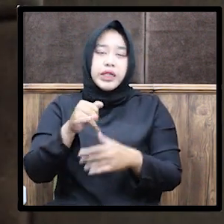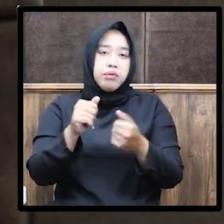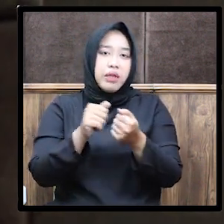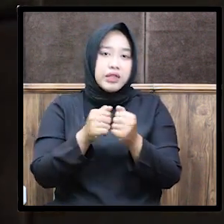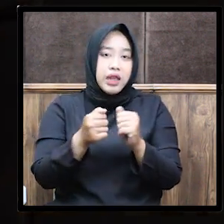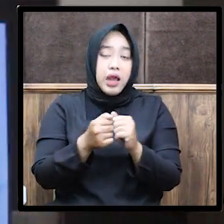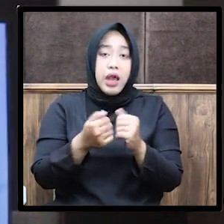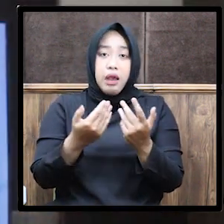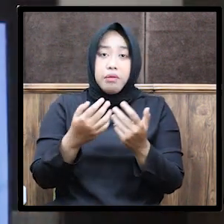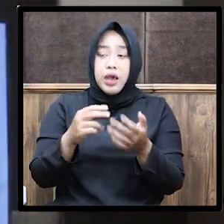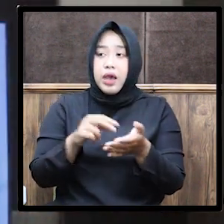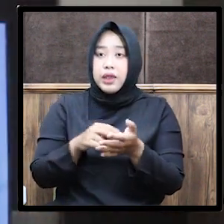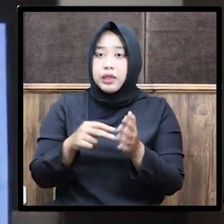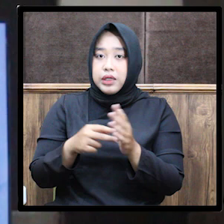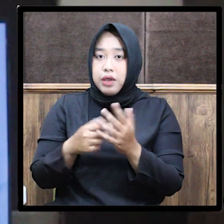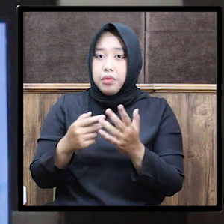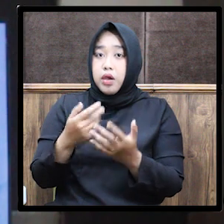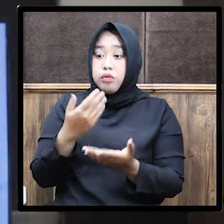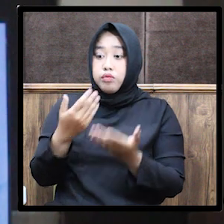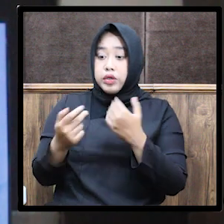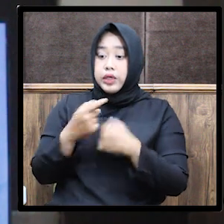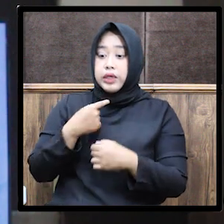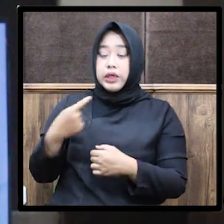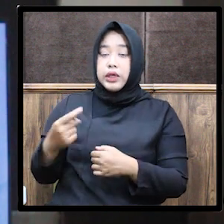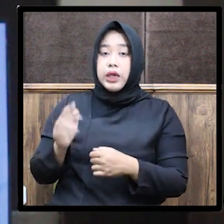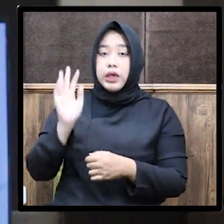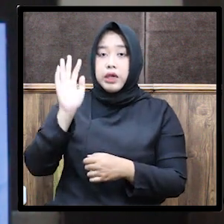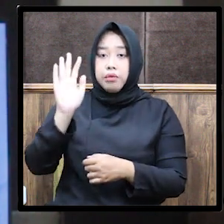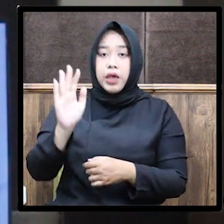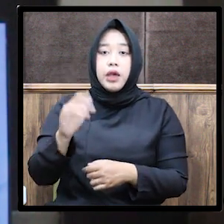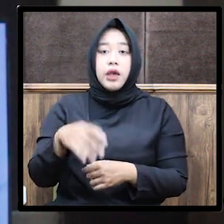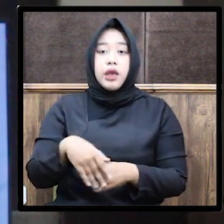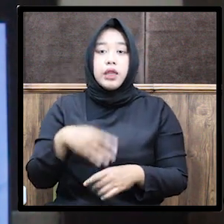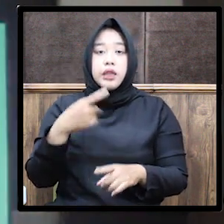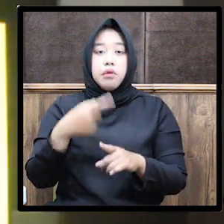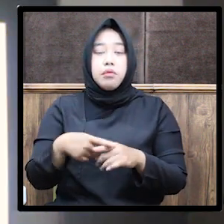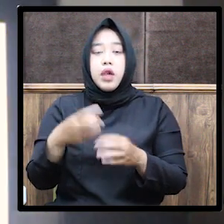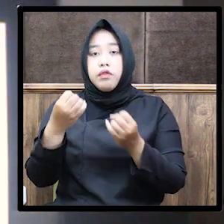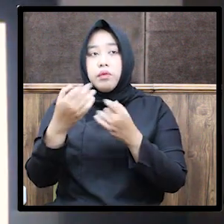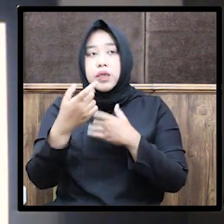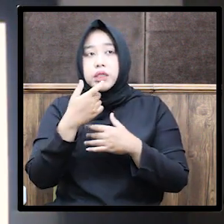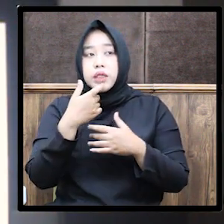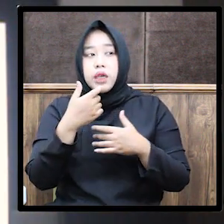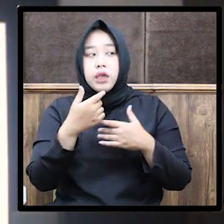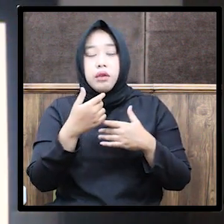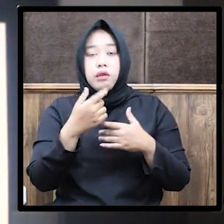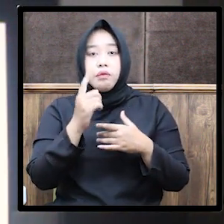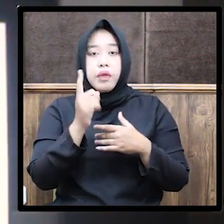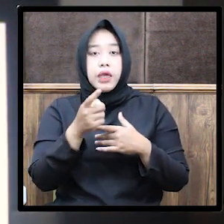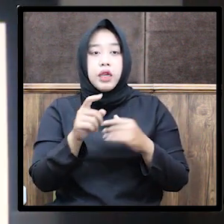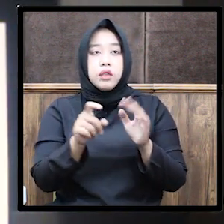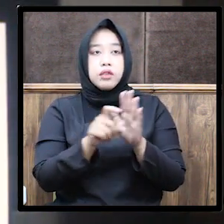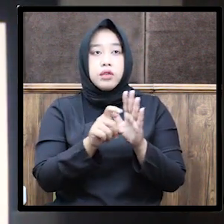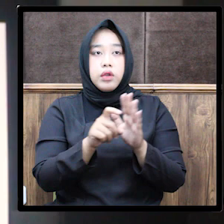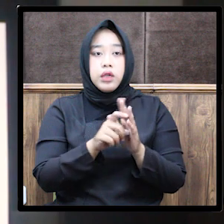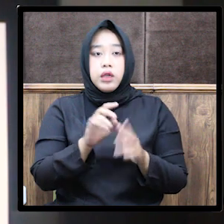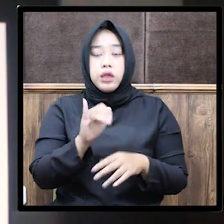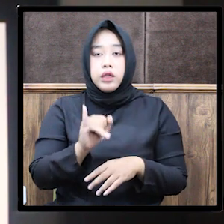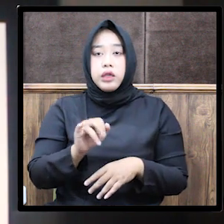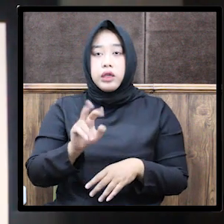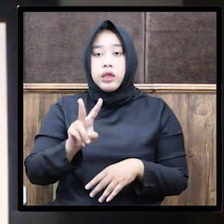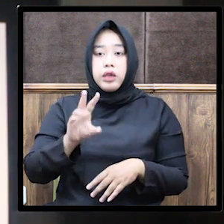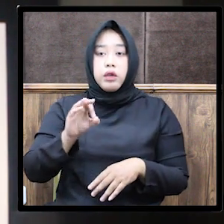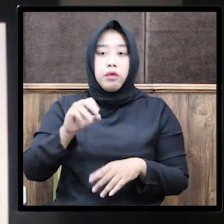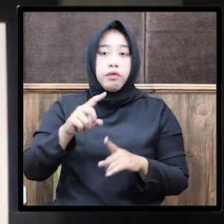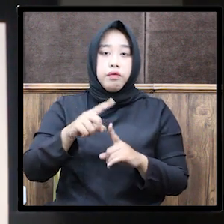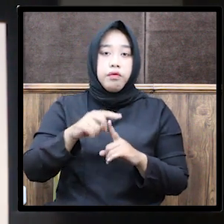artinya kita mungkin untuk kemudian mewacanakan atau menjajaki penggunaan misalnya e-voting untuk